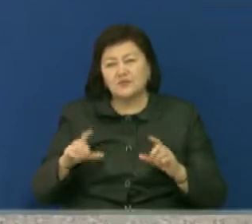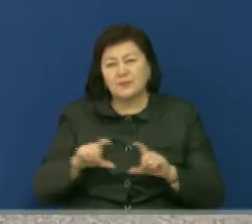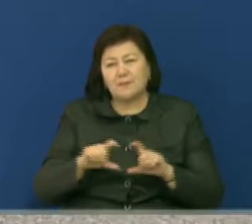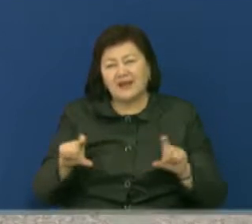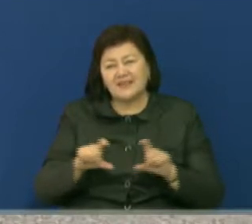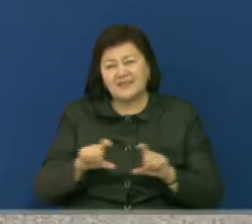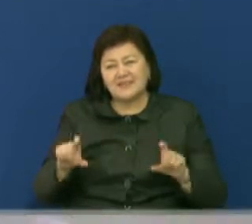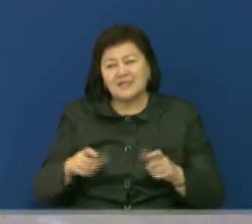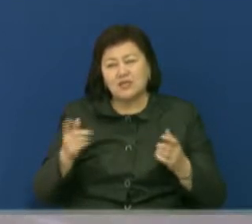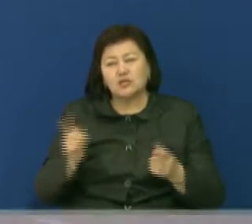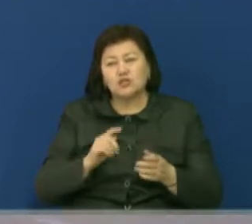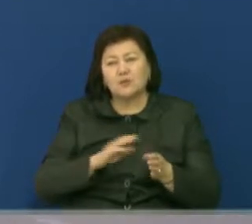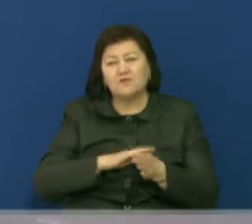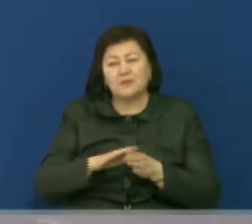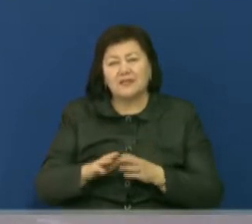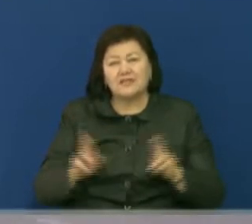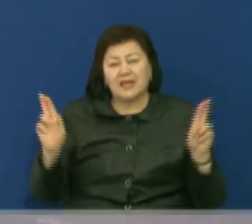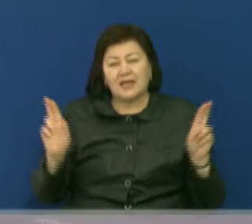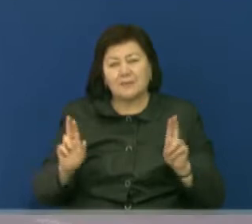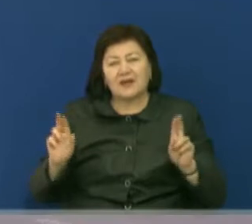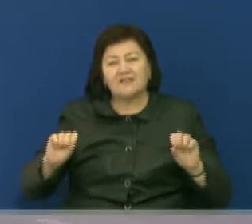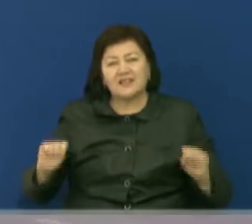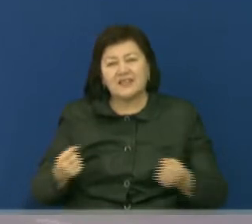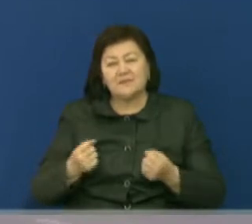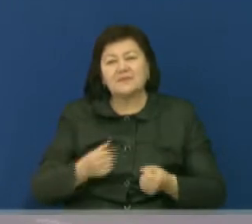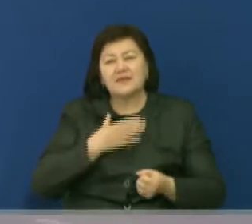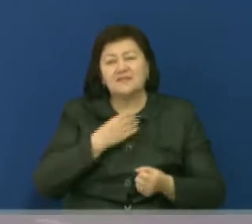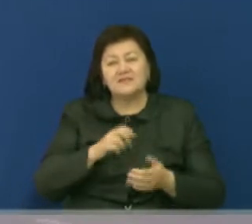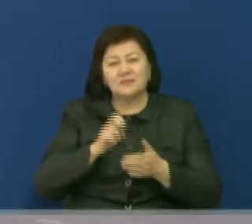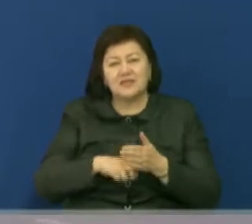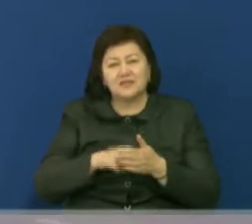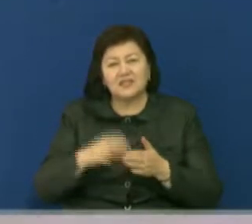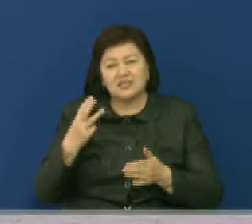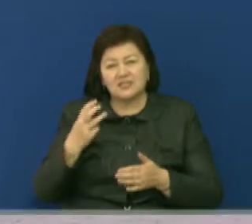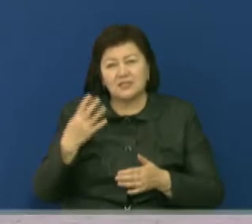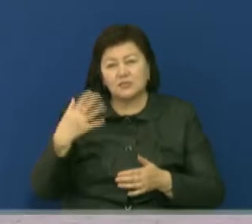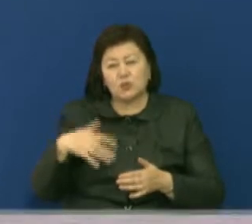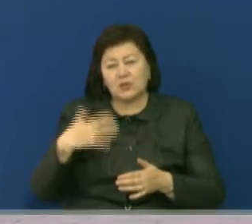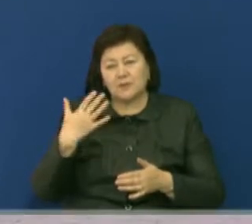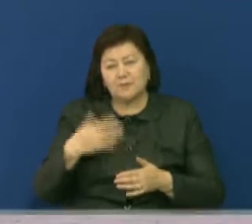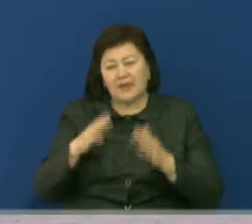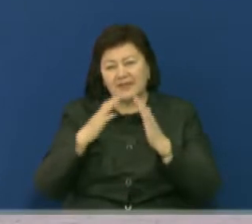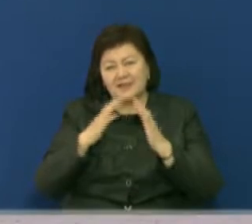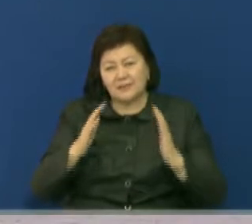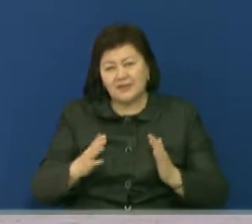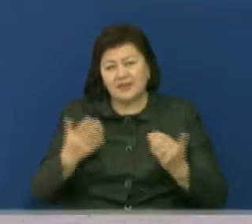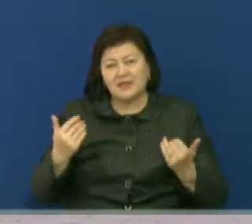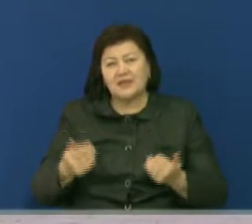следить за соблюдением требований карантина. За сутки в Семее проверено 345 объектов. Зарегистрировано